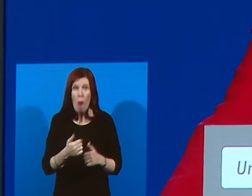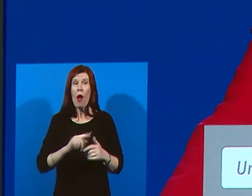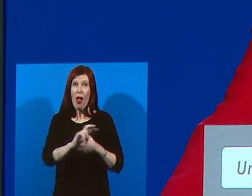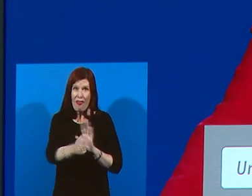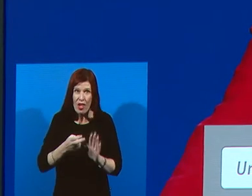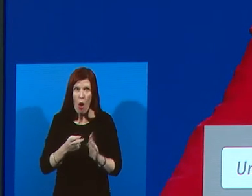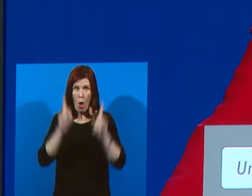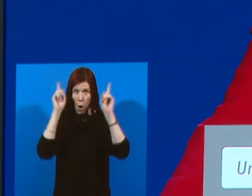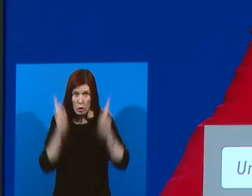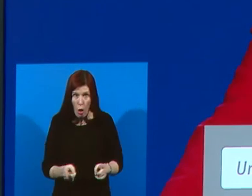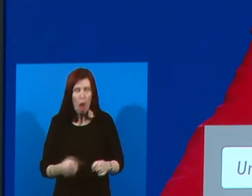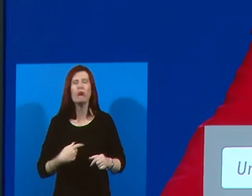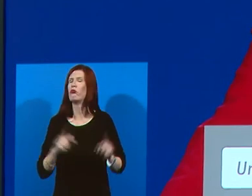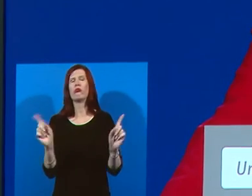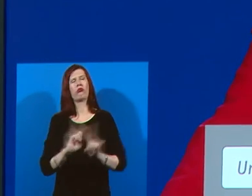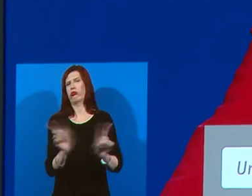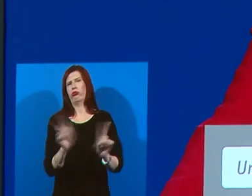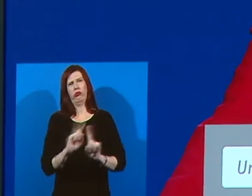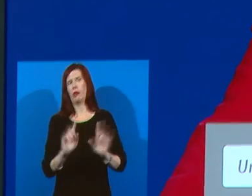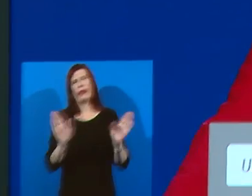wiederholen. Das war und ist.